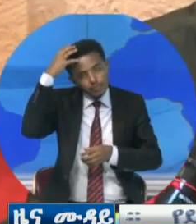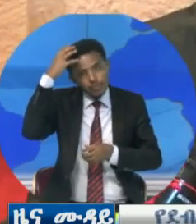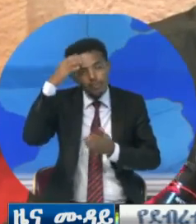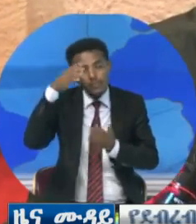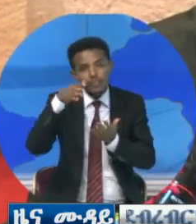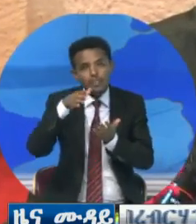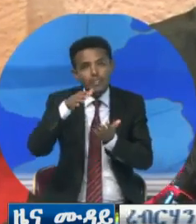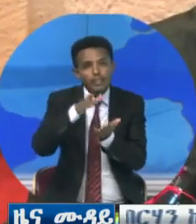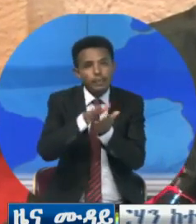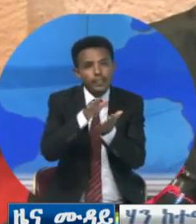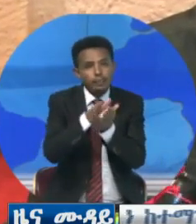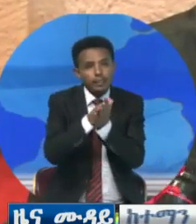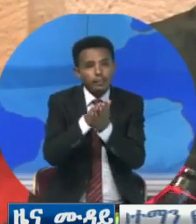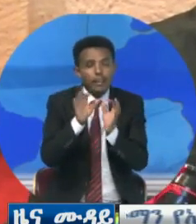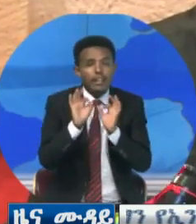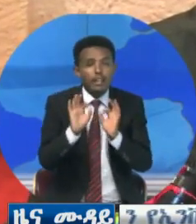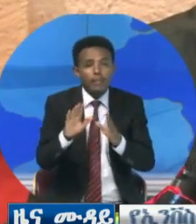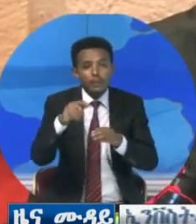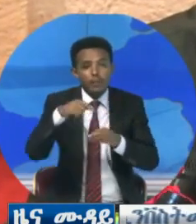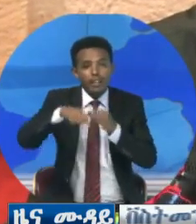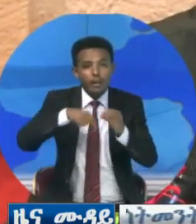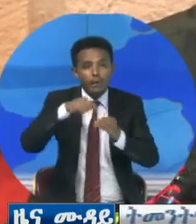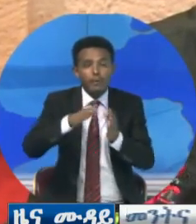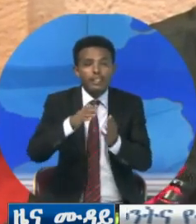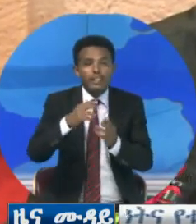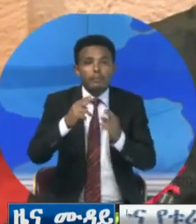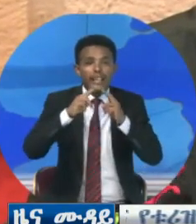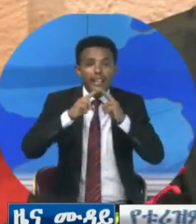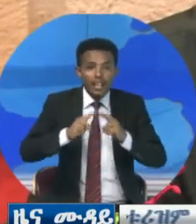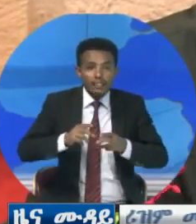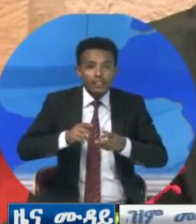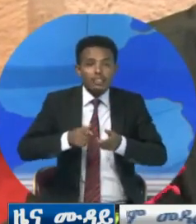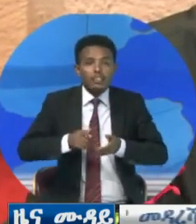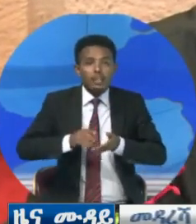ትምህርት ቤት በሌለባቸው አካባቢዎች በዳስ በሚማሩ